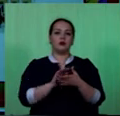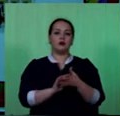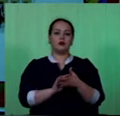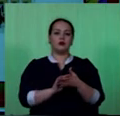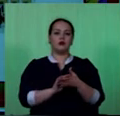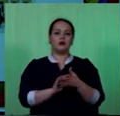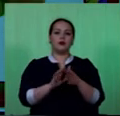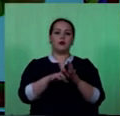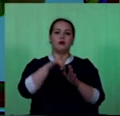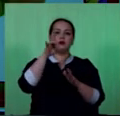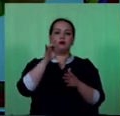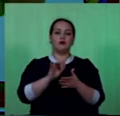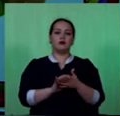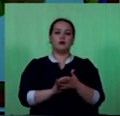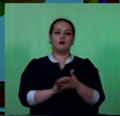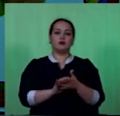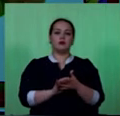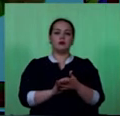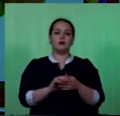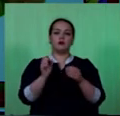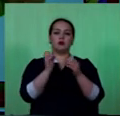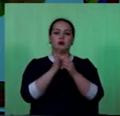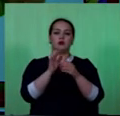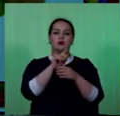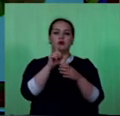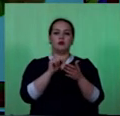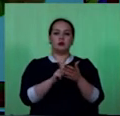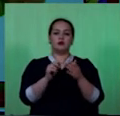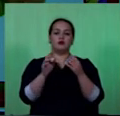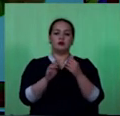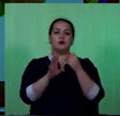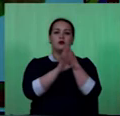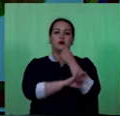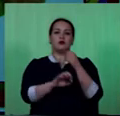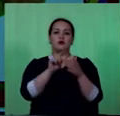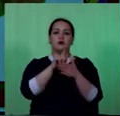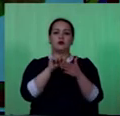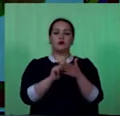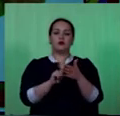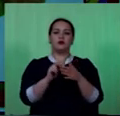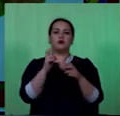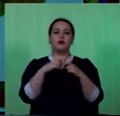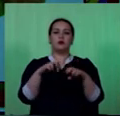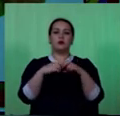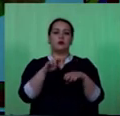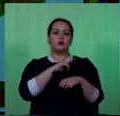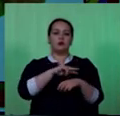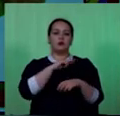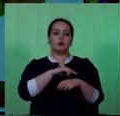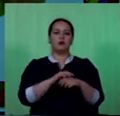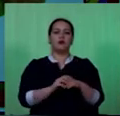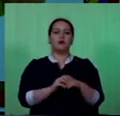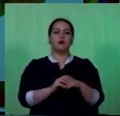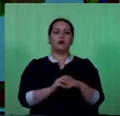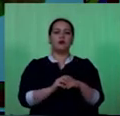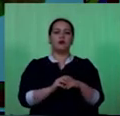выбирайте 15 ребята последний вопрос нашей контрольной работы плоды